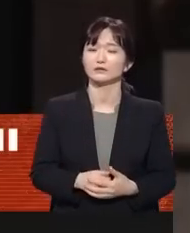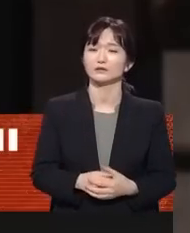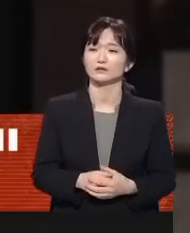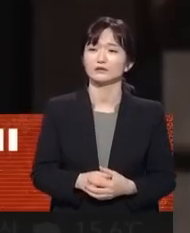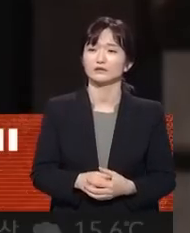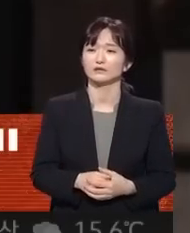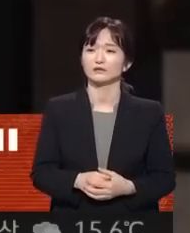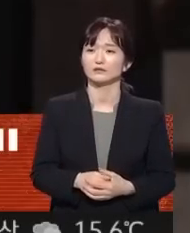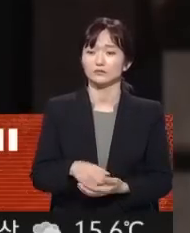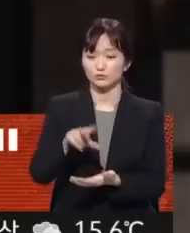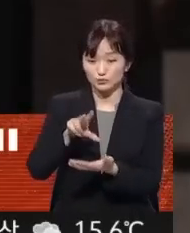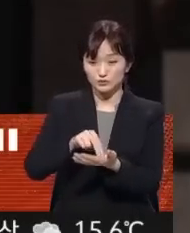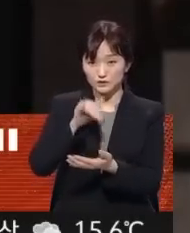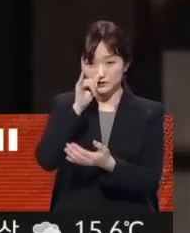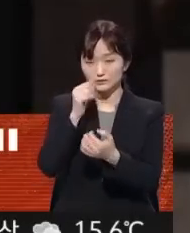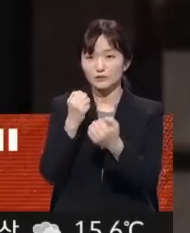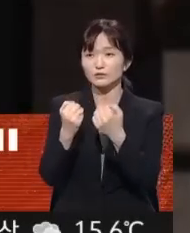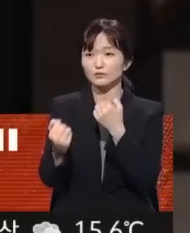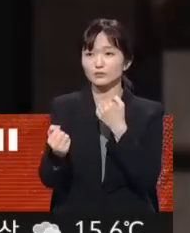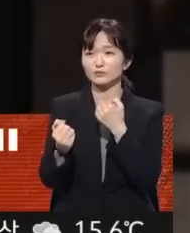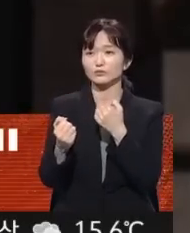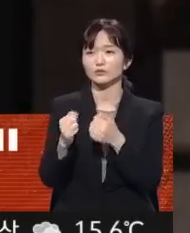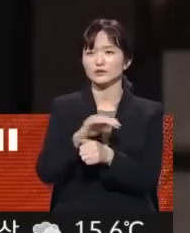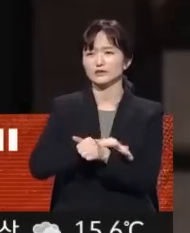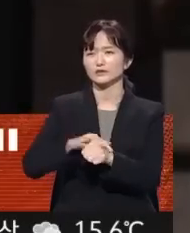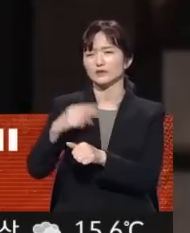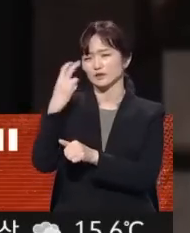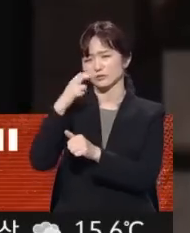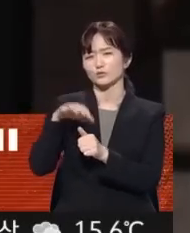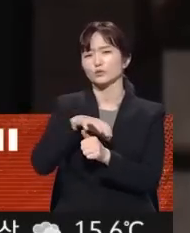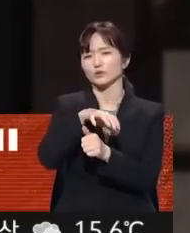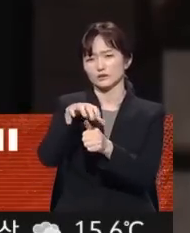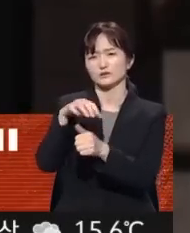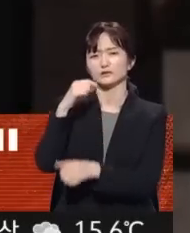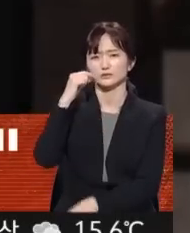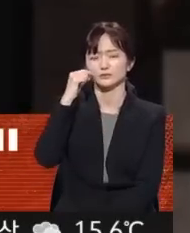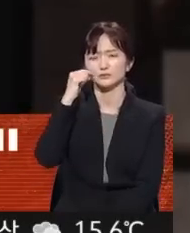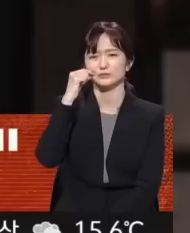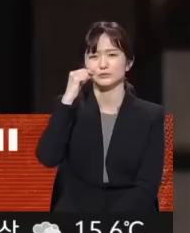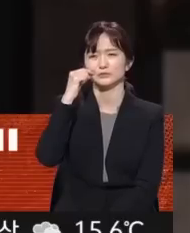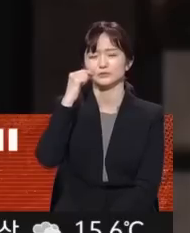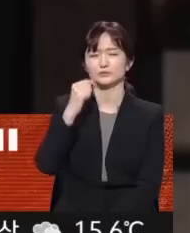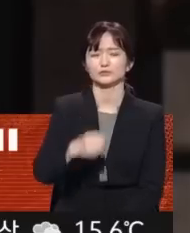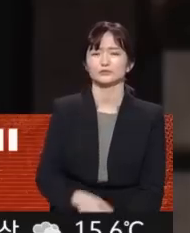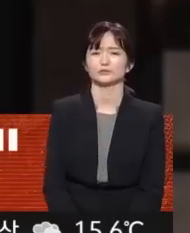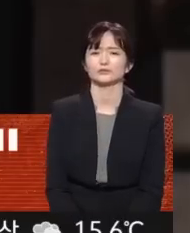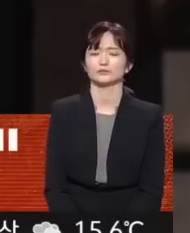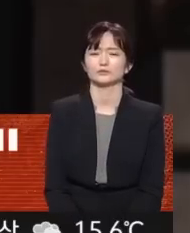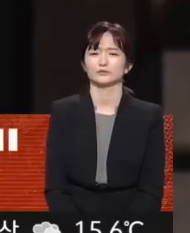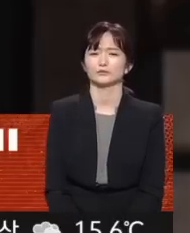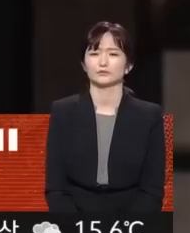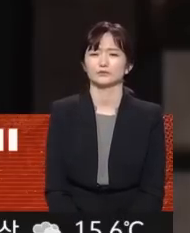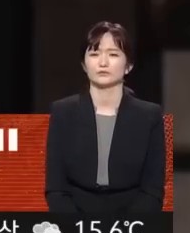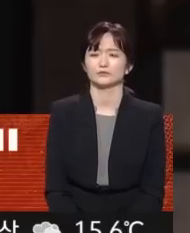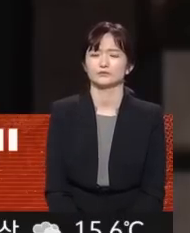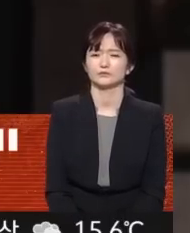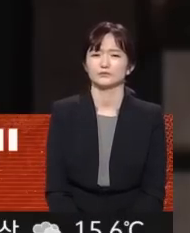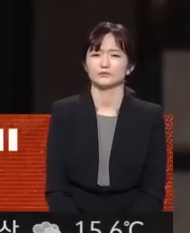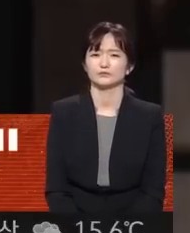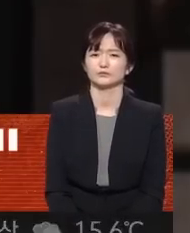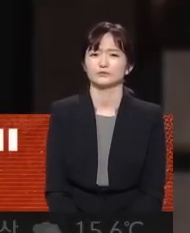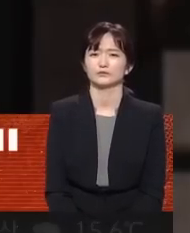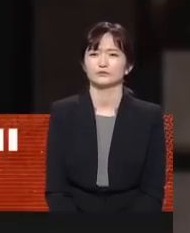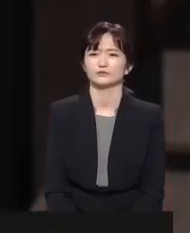그 문제가 있음에도 불구하고 제대로 보호를 해주지 못한 그런 그 상태가 아닌가라고 하는 그런 측면에서 봤을